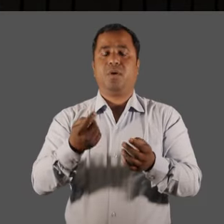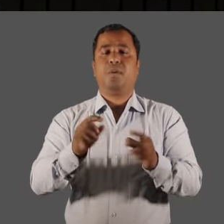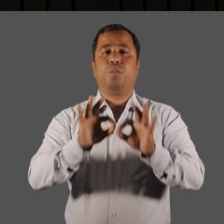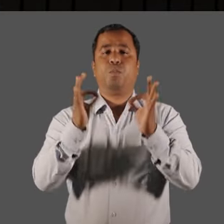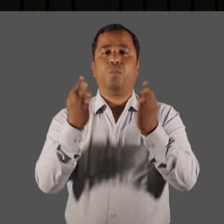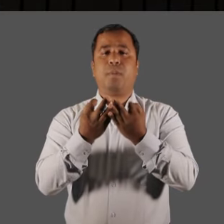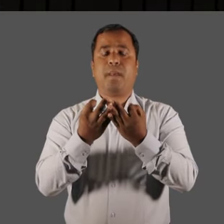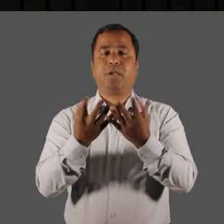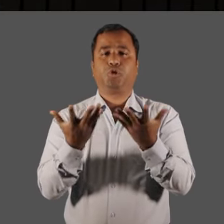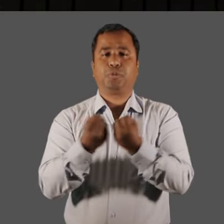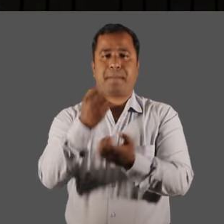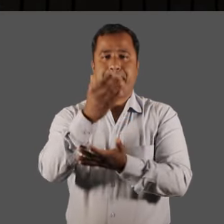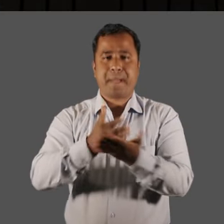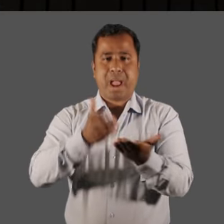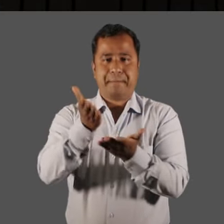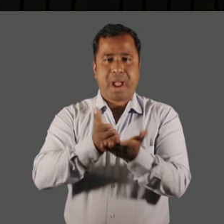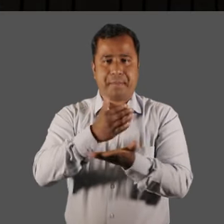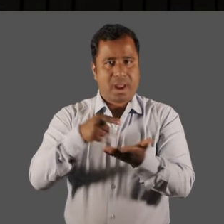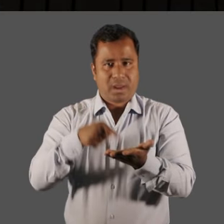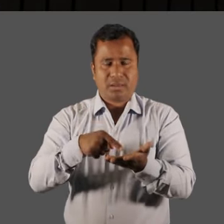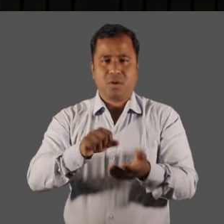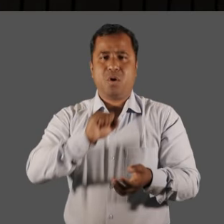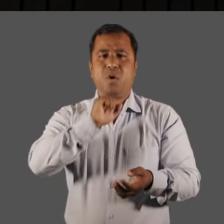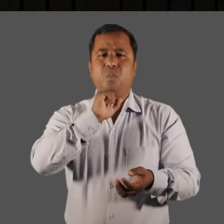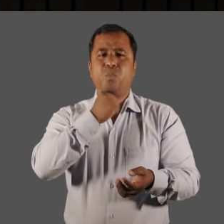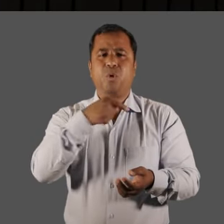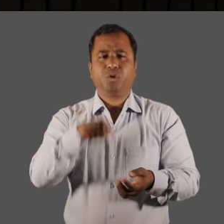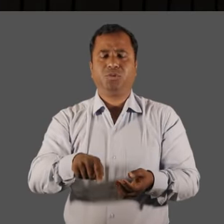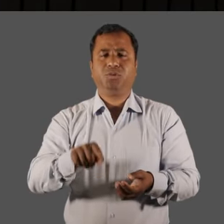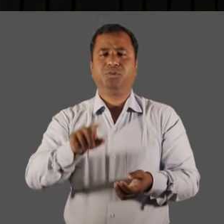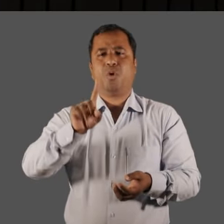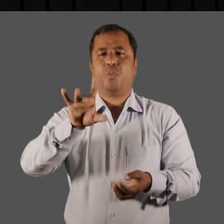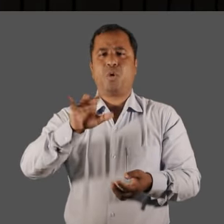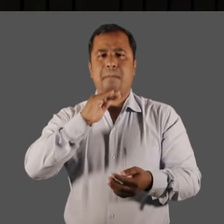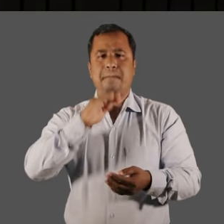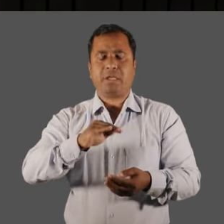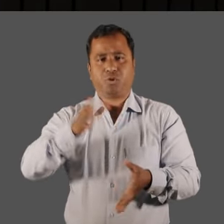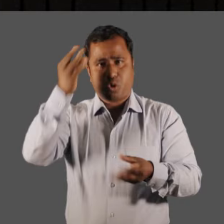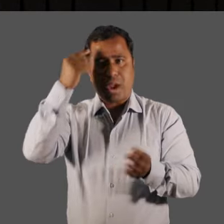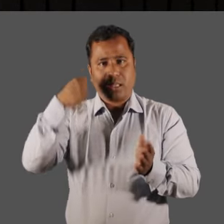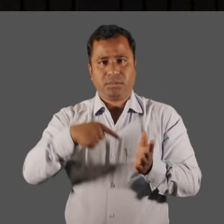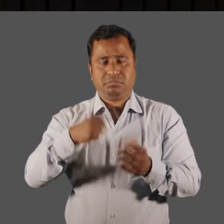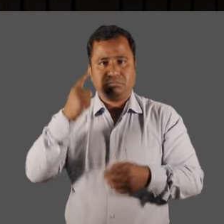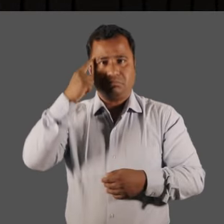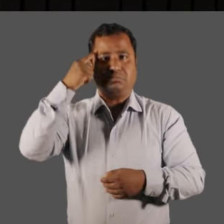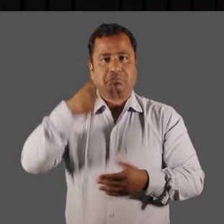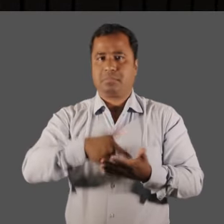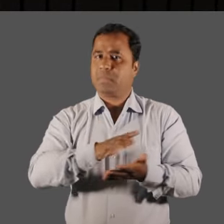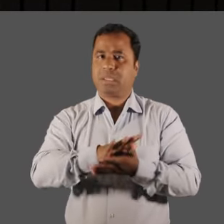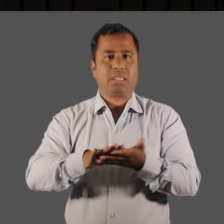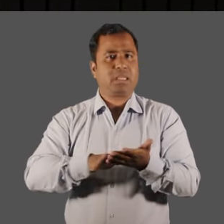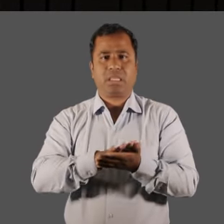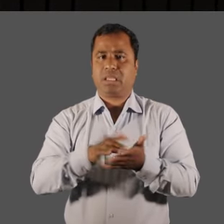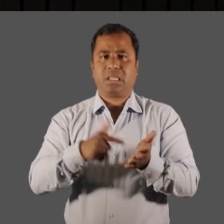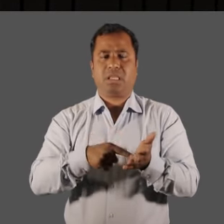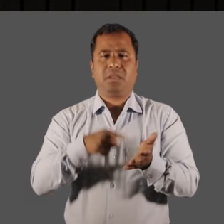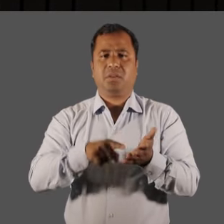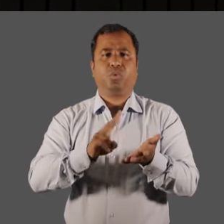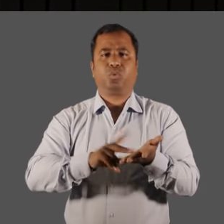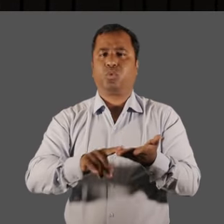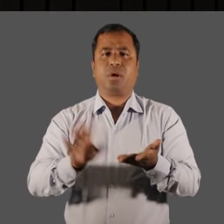সম্পত্তির বন্টনটা কিন্তু একটা ১০-১২ বছরের বাচ্চা বা ১৫ বছরের বাচ্চার জন্য খুবই অস্বাভাবিক, তার জানার এখানে